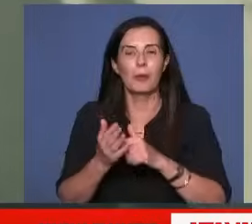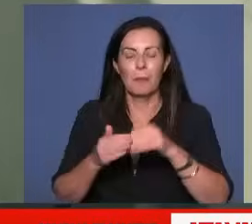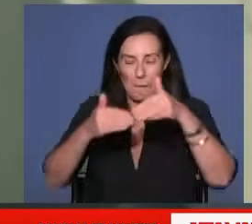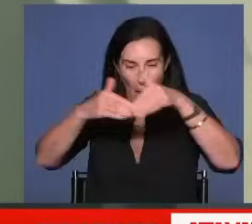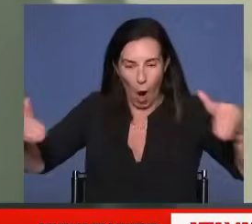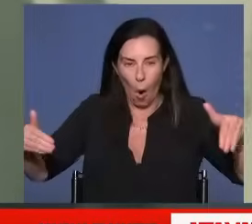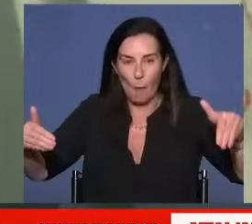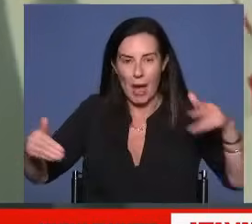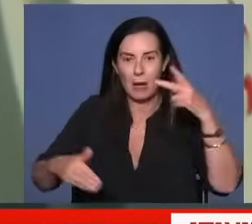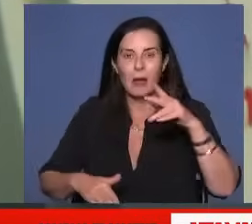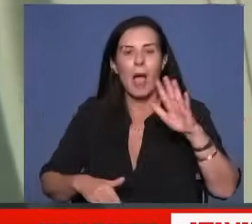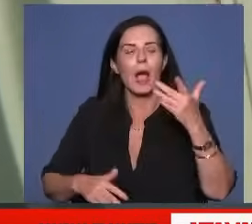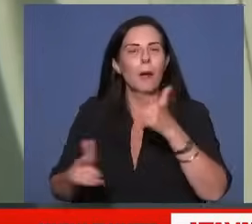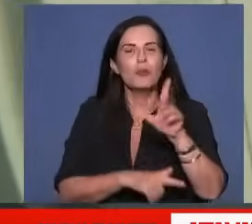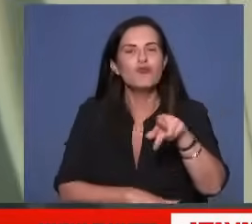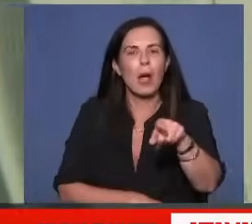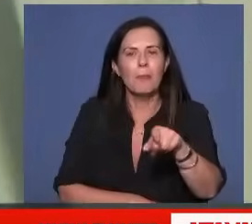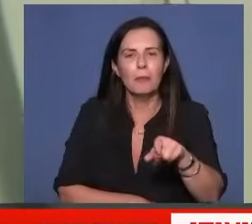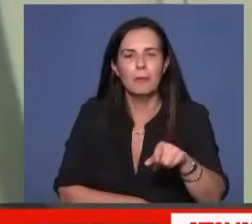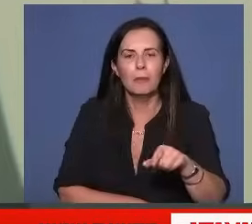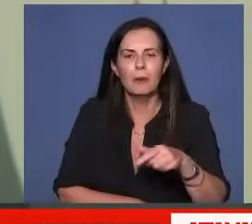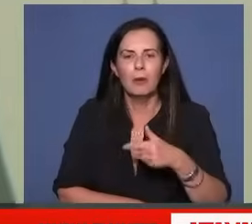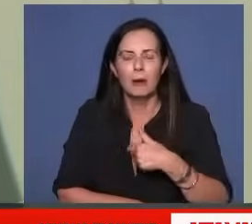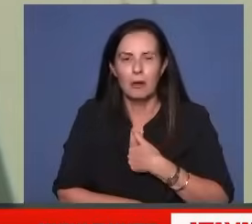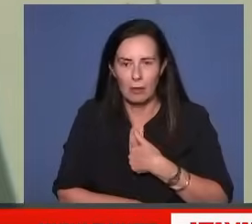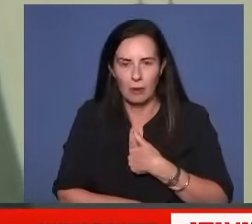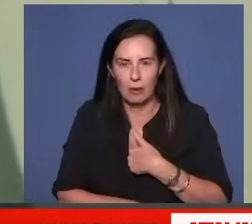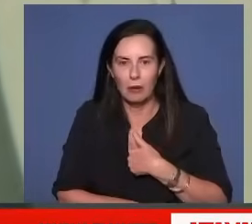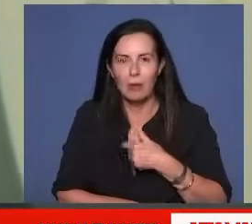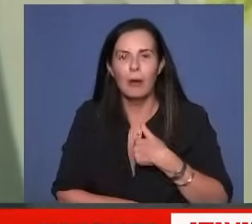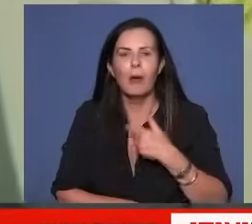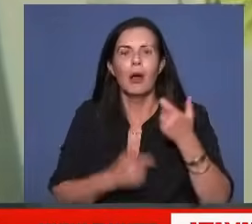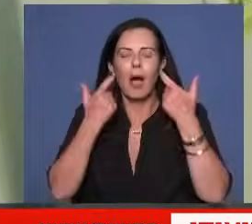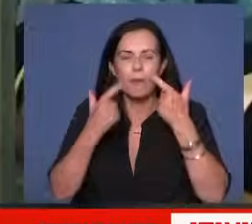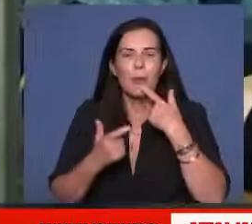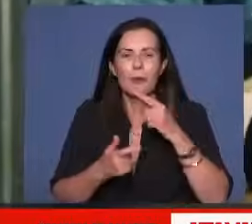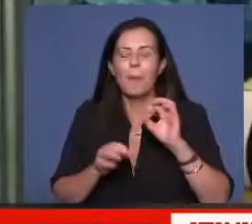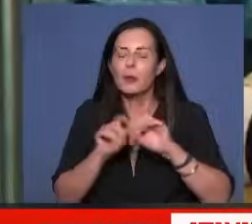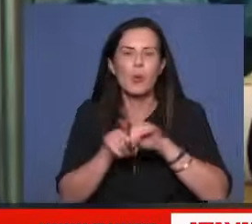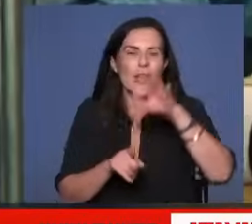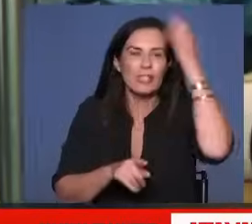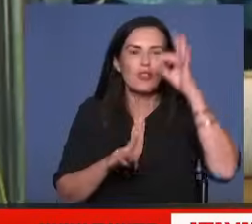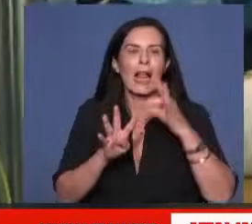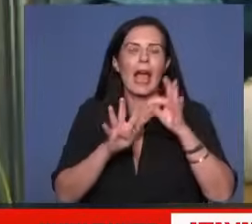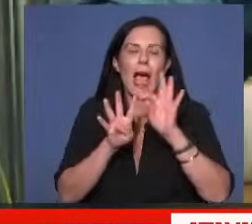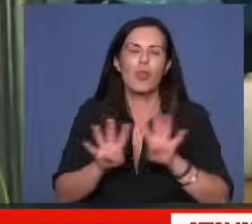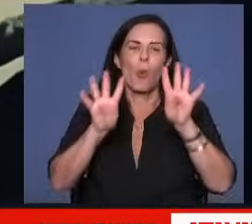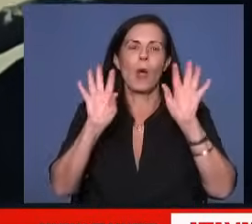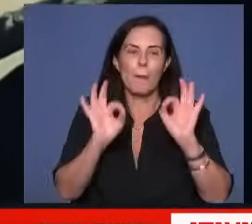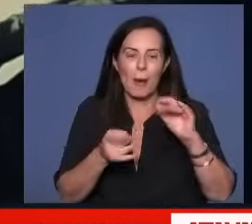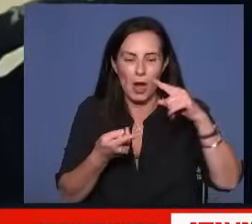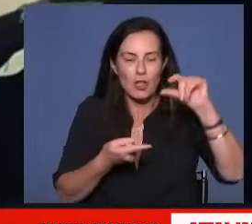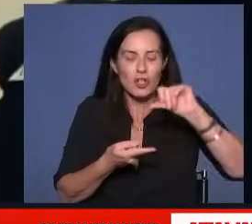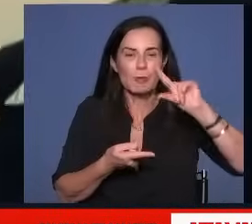החומה. כמה תחמושת יש לכם? אז השלב הזה אנחנו... סופרים? הרפשת שלנו אומר נס פח השמן. נס פח השמן, לגמרי. ממש נס פח השמן.